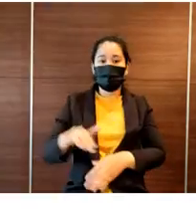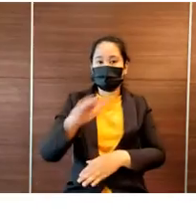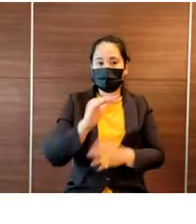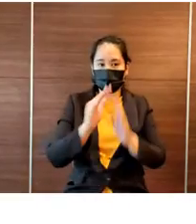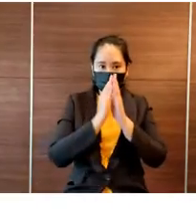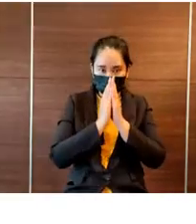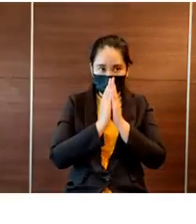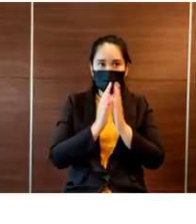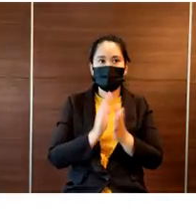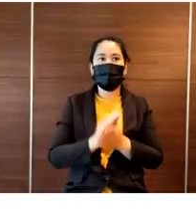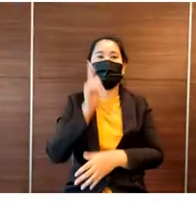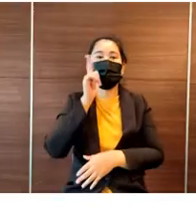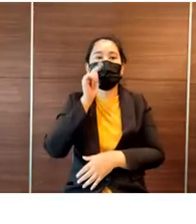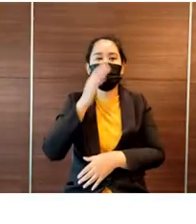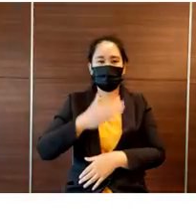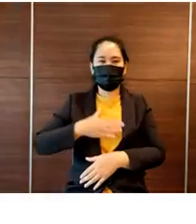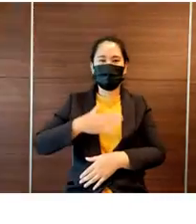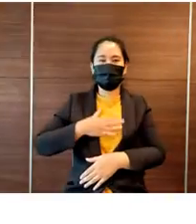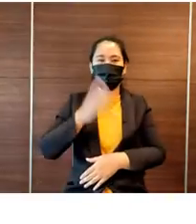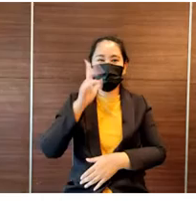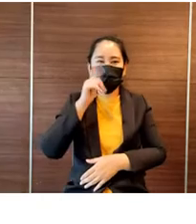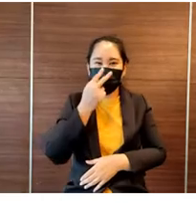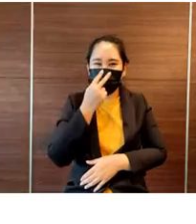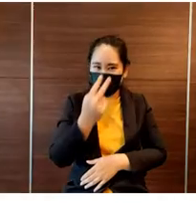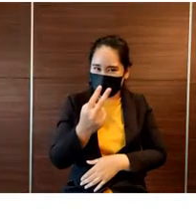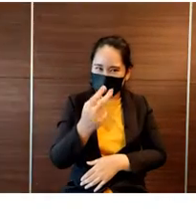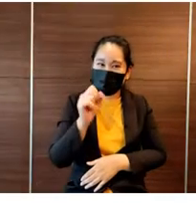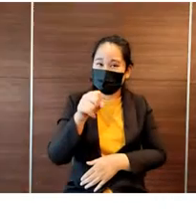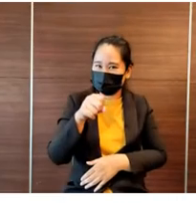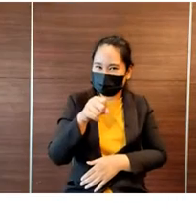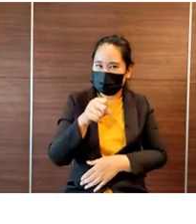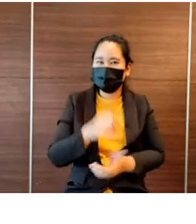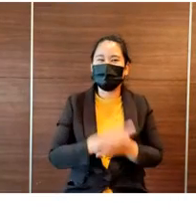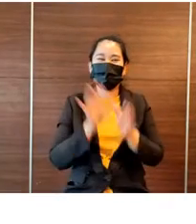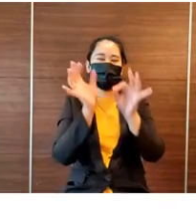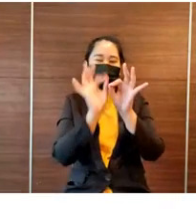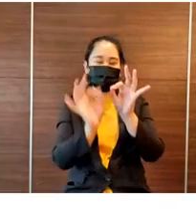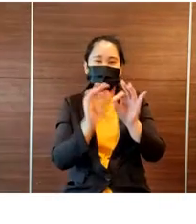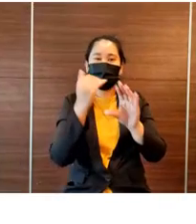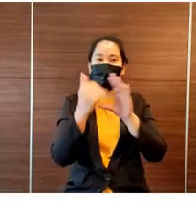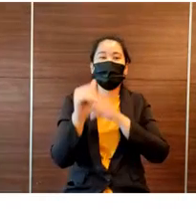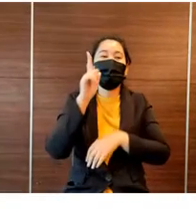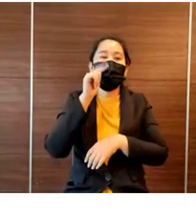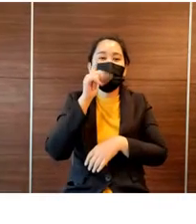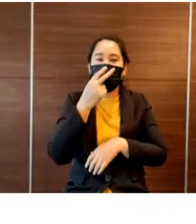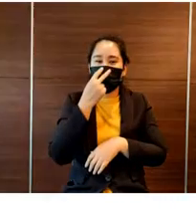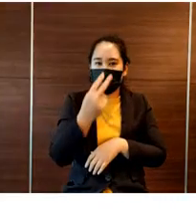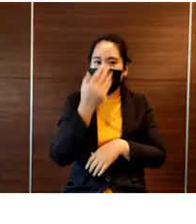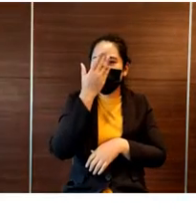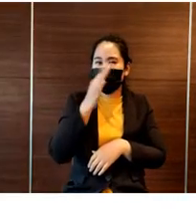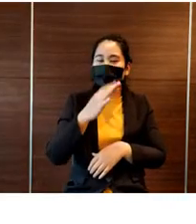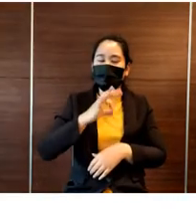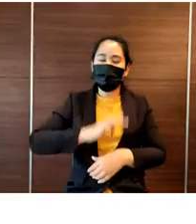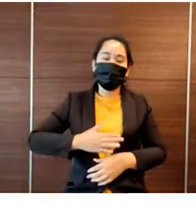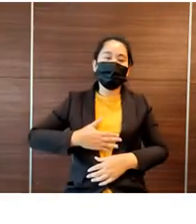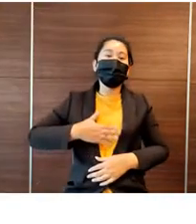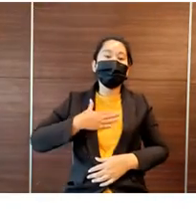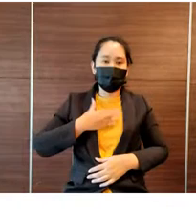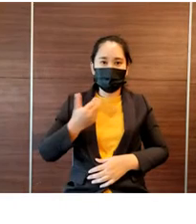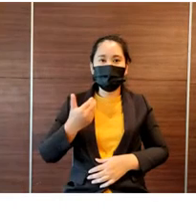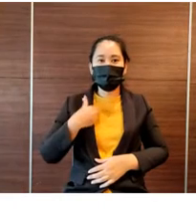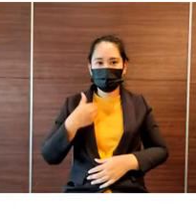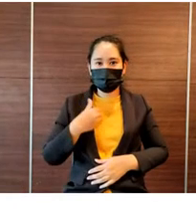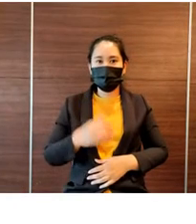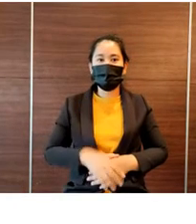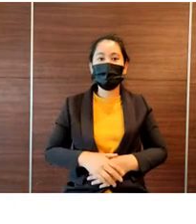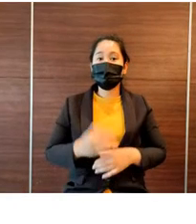ครับสวัสดีคุณแม่ที่บ้านด้วยนะครับเพราะว่าคุณแม่ดูอยู่แน่นอนเลยส่งลิงก์ให้คุณแม่ดูเพื่อที่ท่านจะได้ภูมิใจว่าวันหนึ่ง